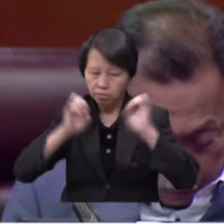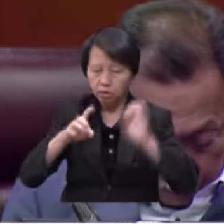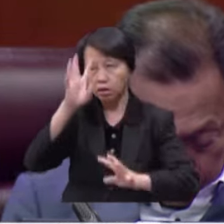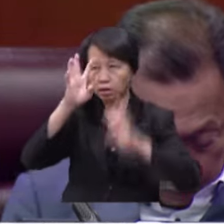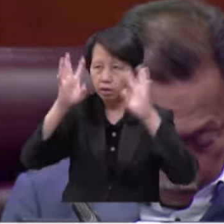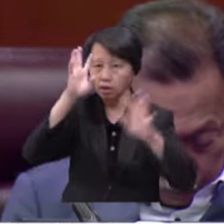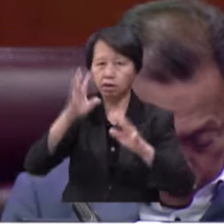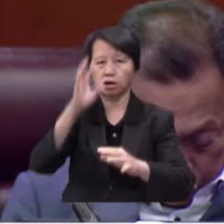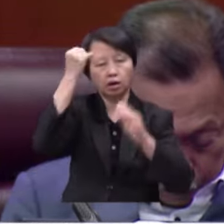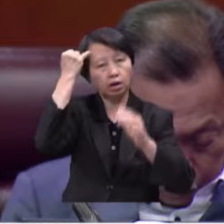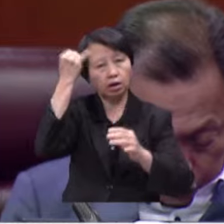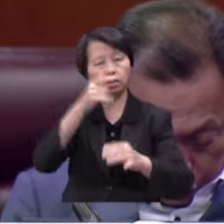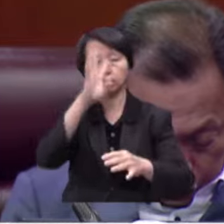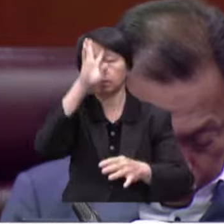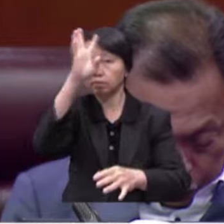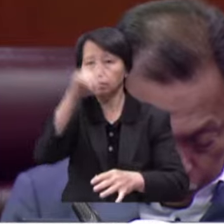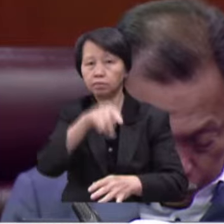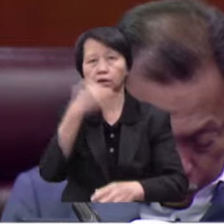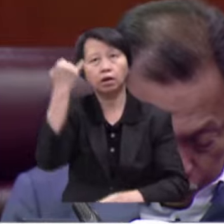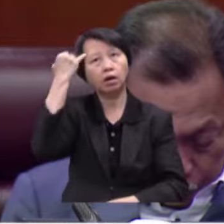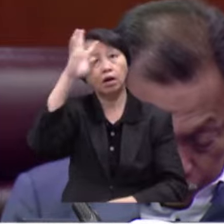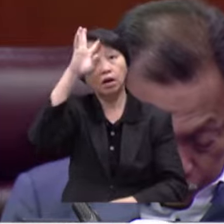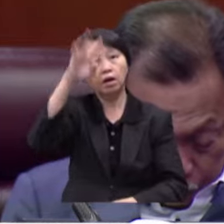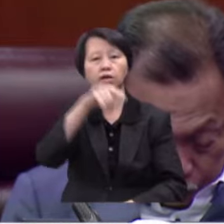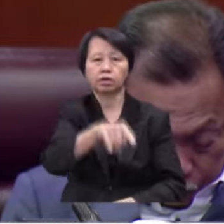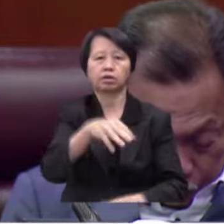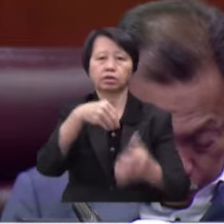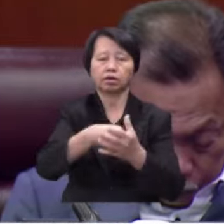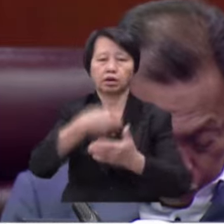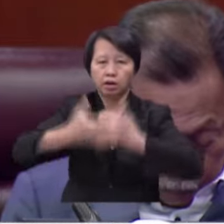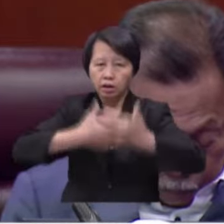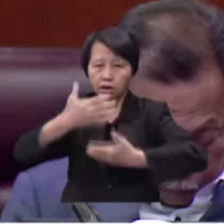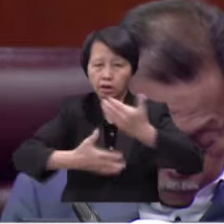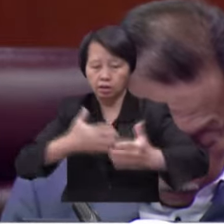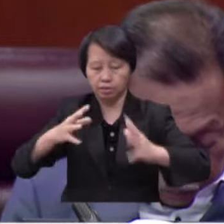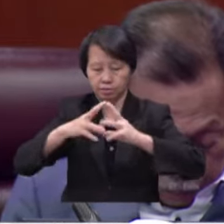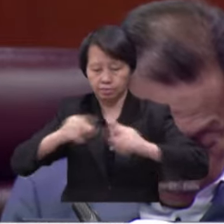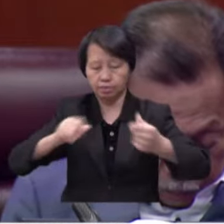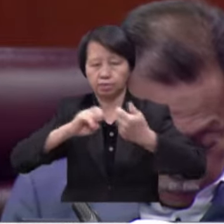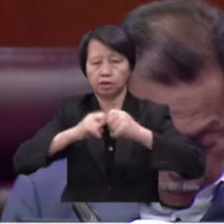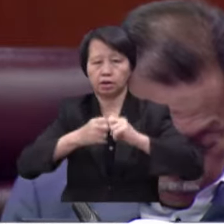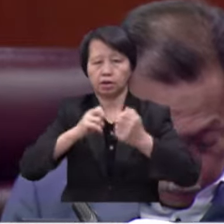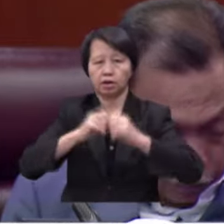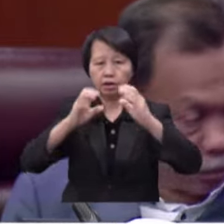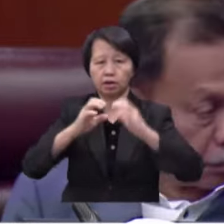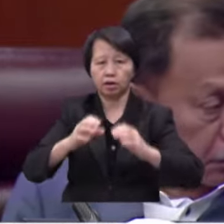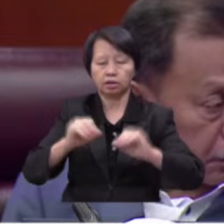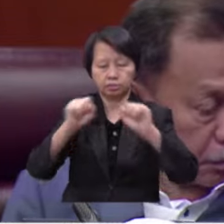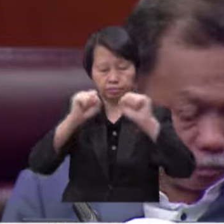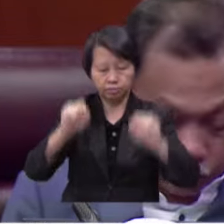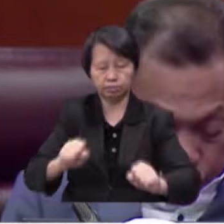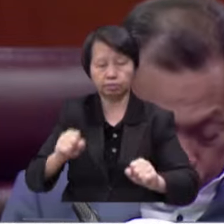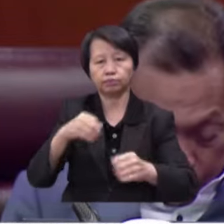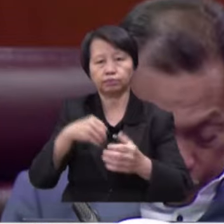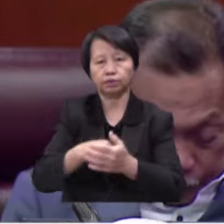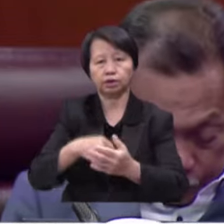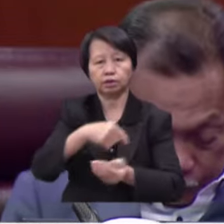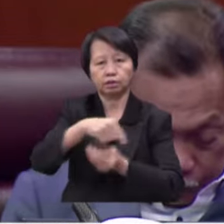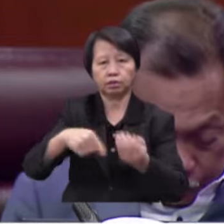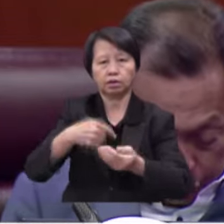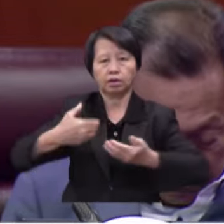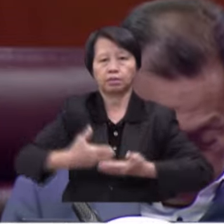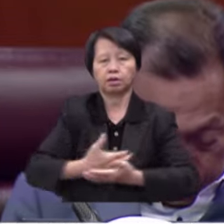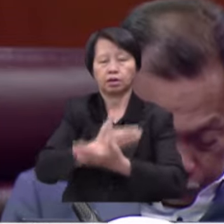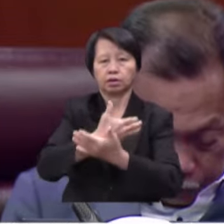mencipta idea secara kritis atau inovatif dalam proses menyelesaikan masalah secara sistematik dalam situasi